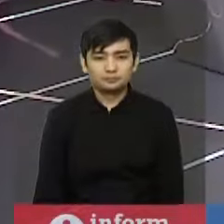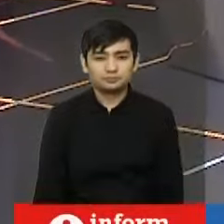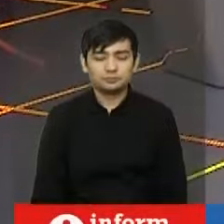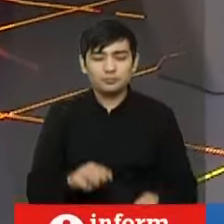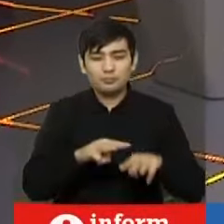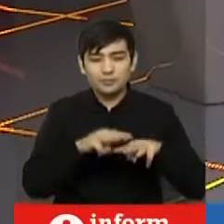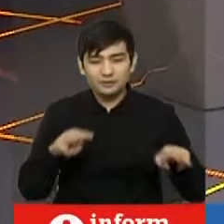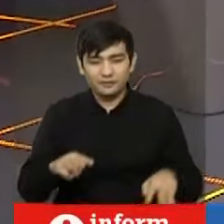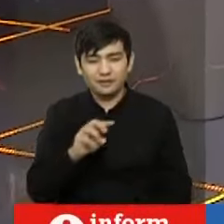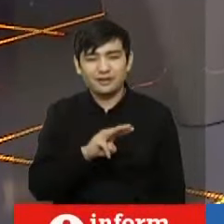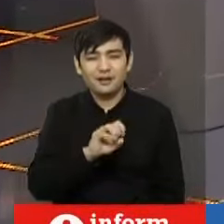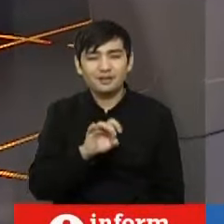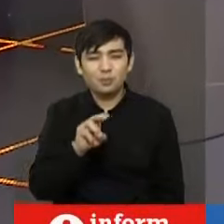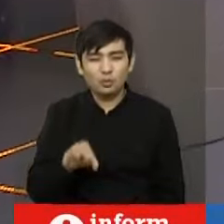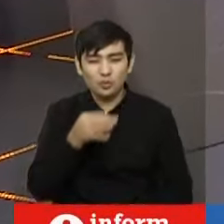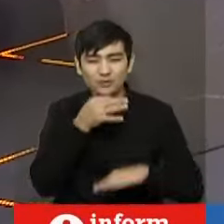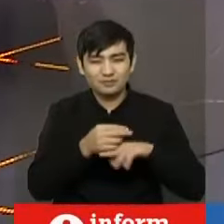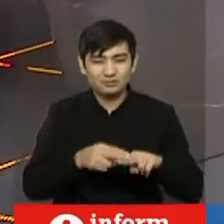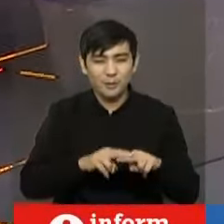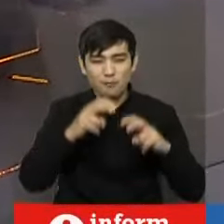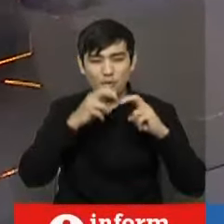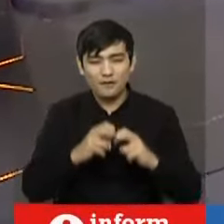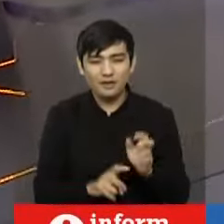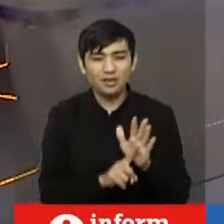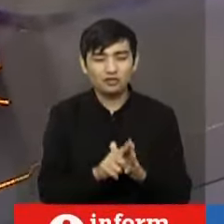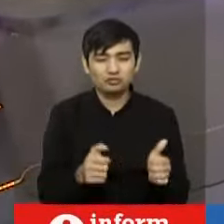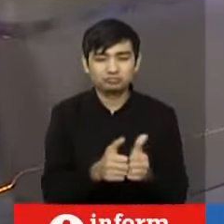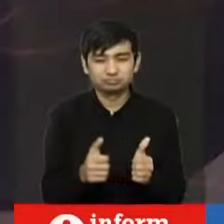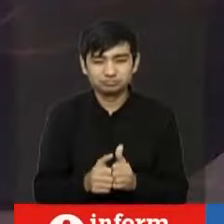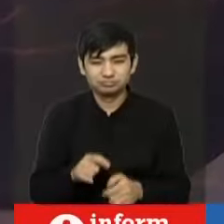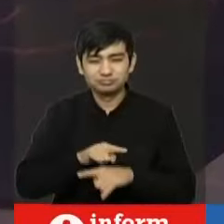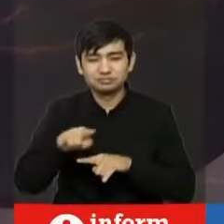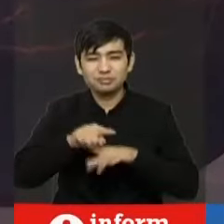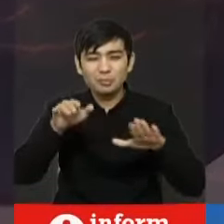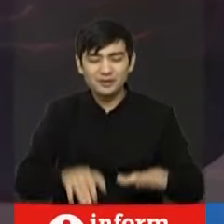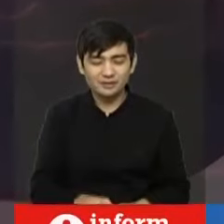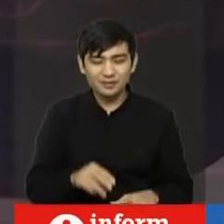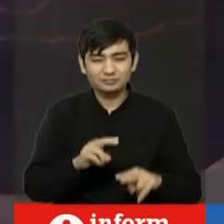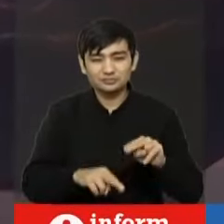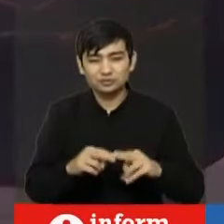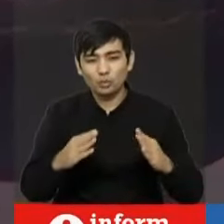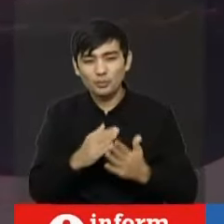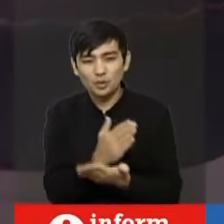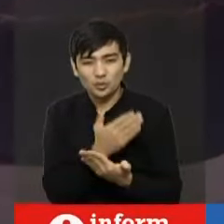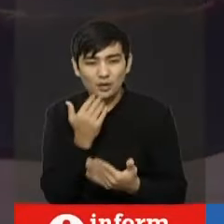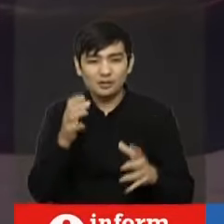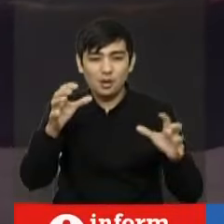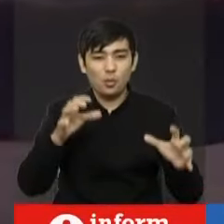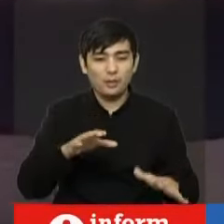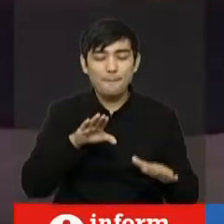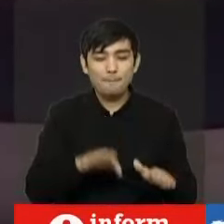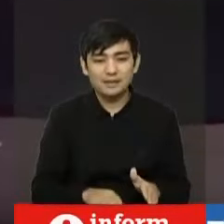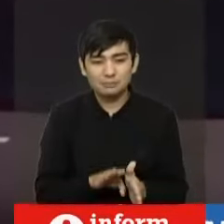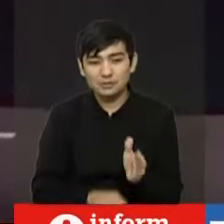В Министерстве транспорта намерены начать проверку строений рядом с аэродромами. В случае, если они появились там незаконно,